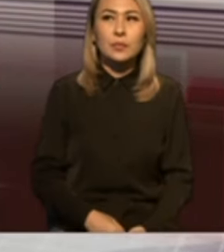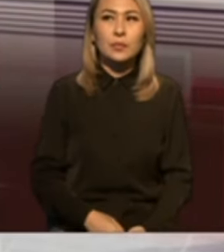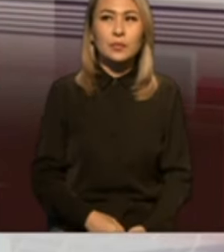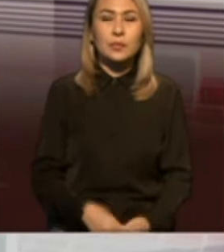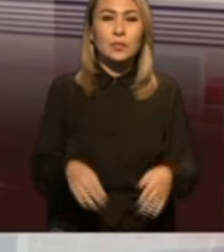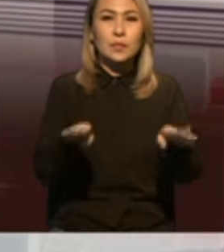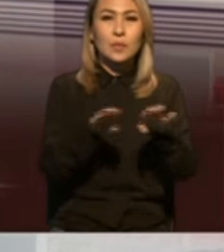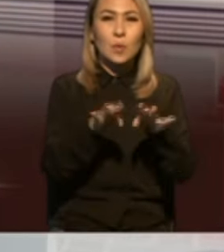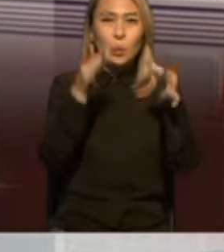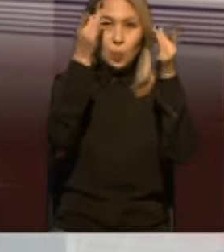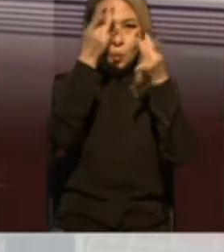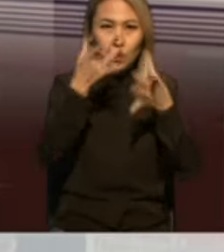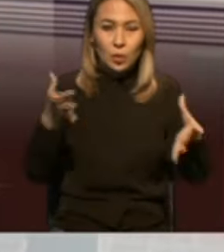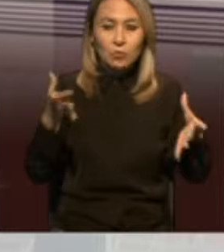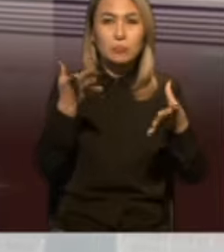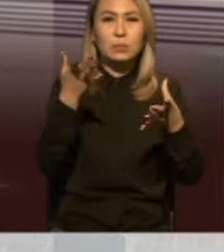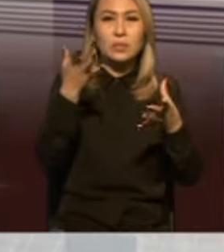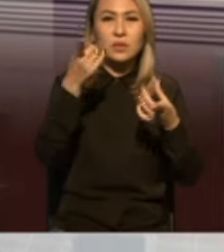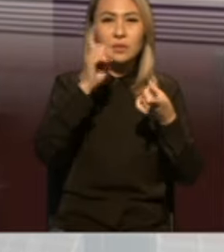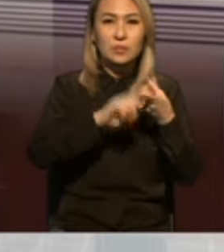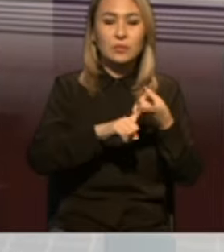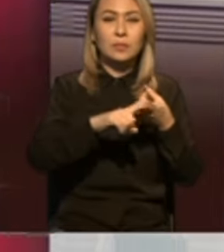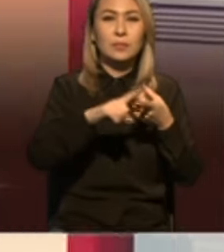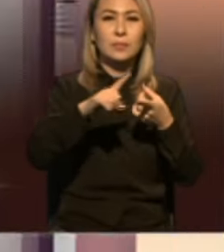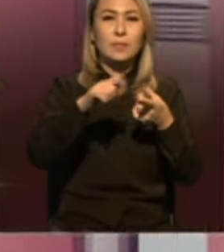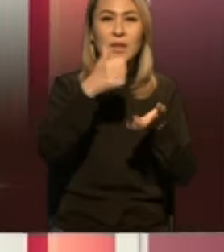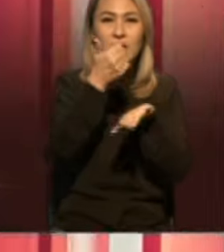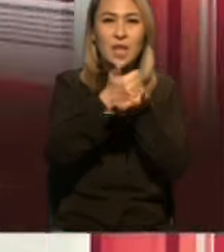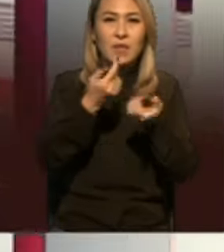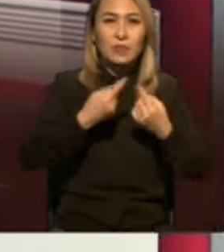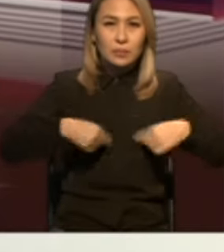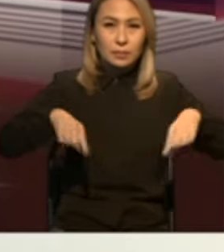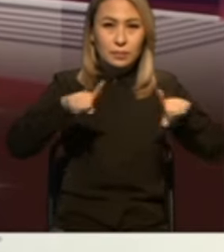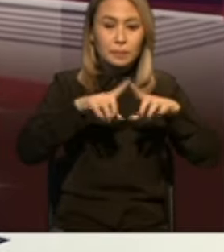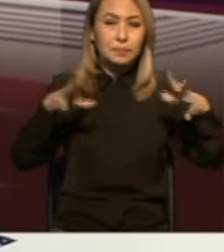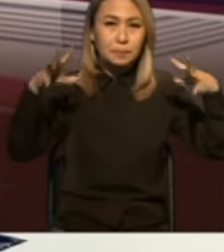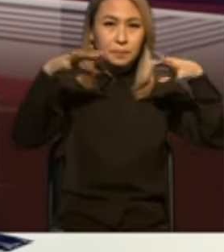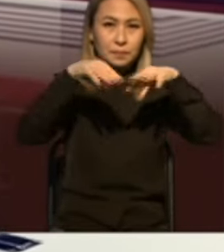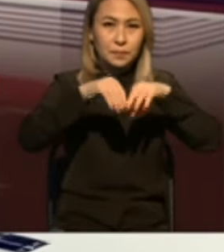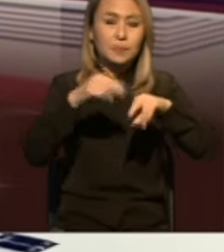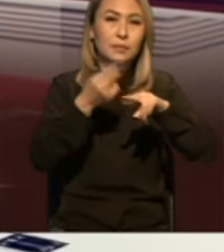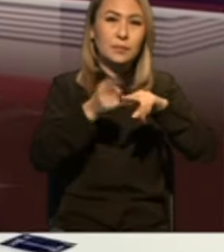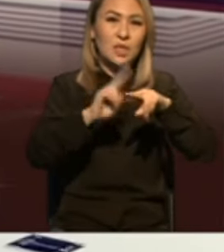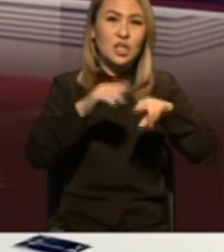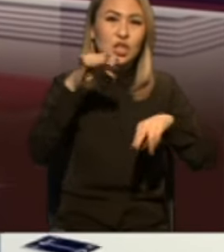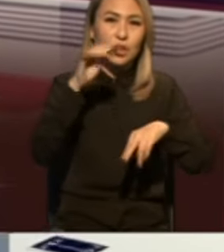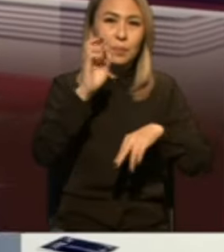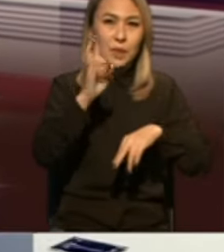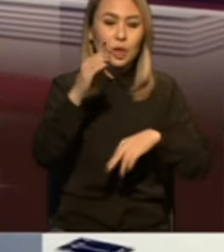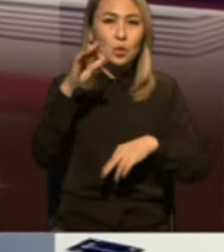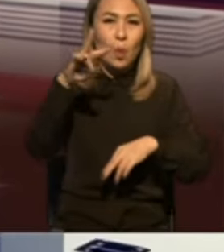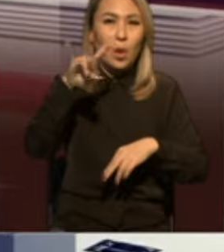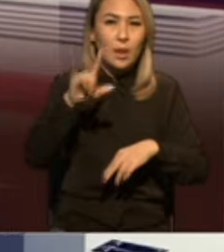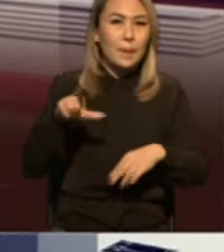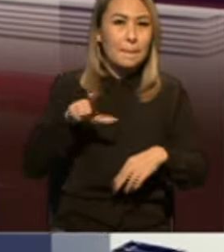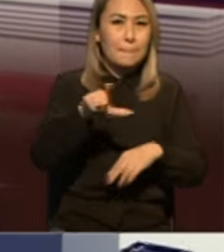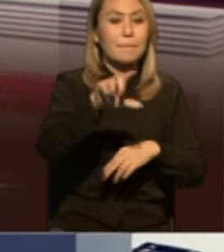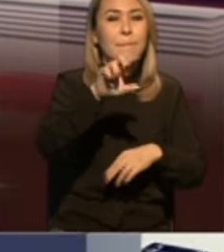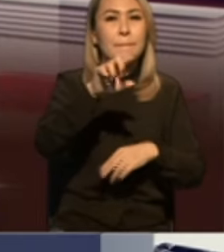осы культура жағынан да мәдениет жағынан ең басты ұйым. Сонымен бірлесе отырып, осы Жібек жолының Інжу маржаны